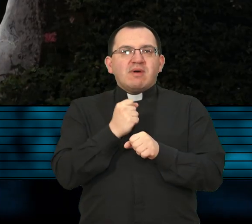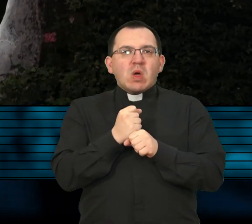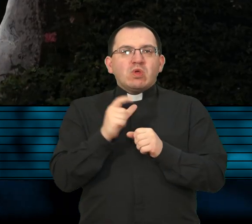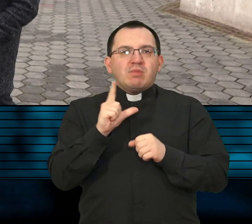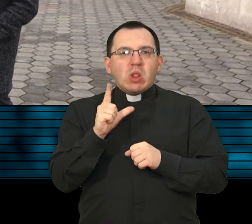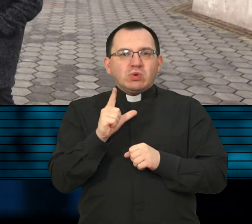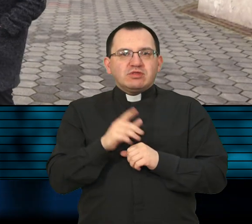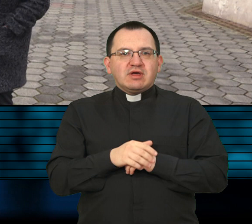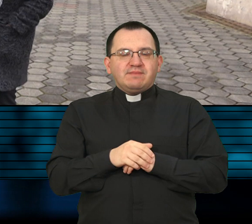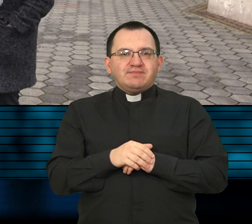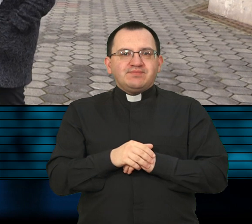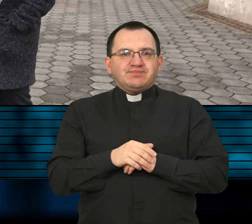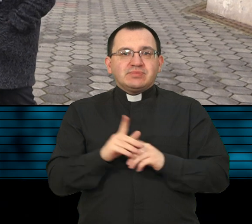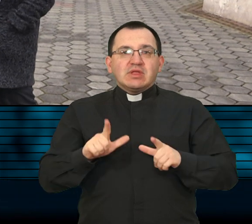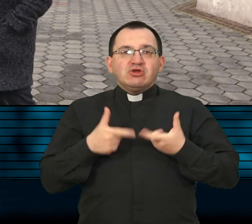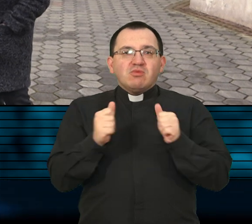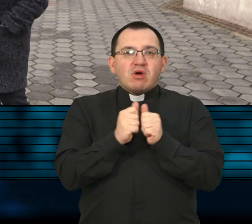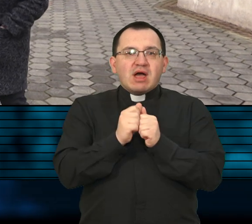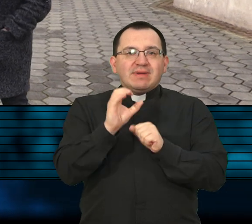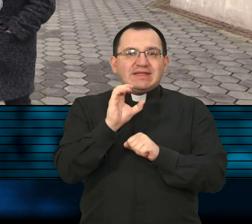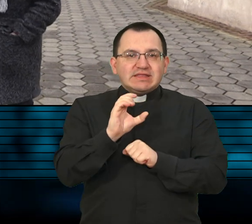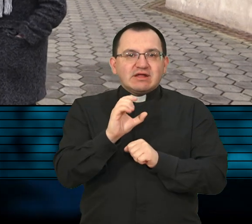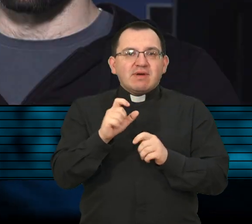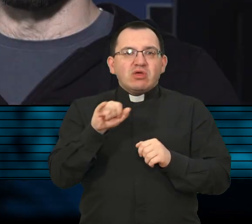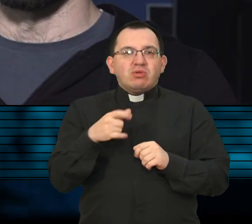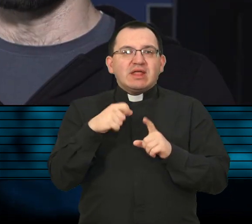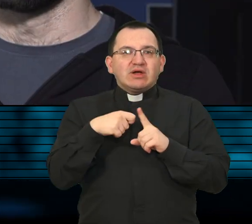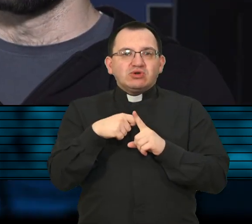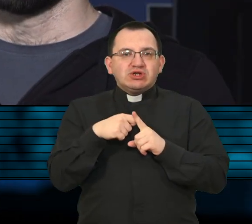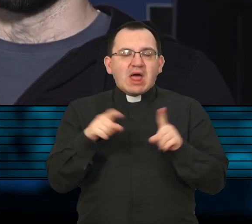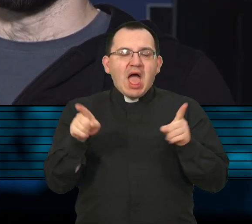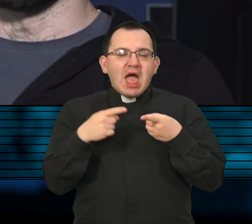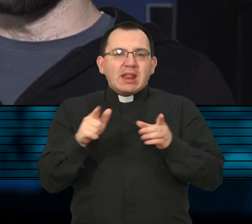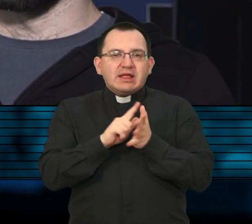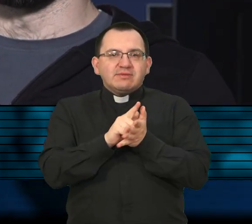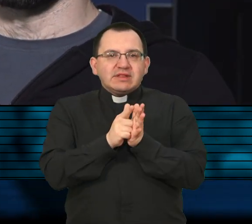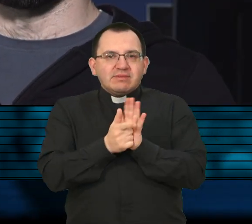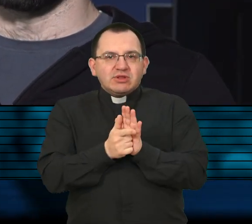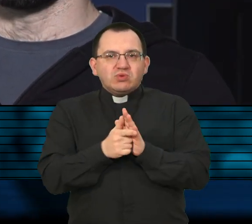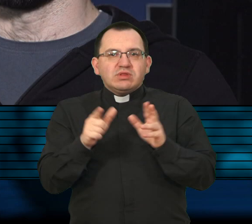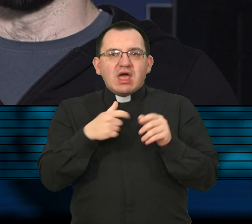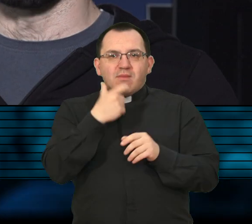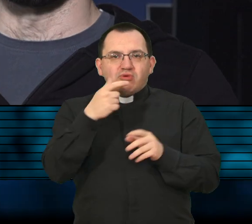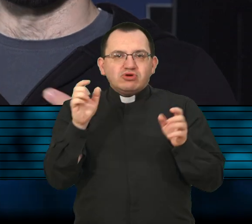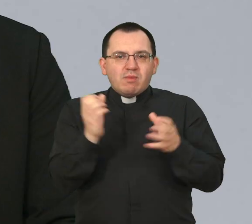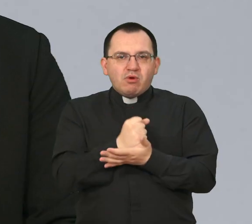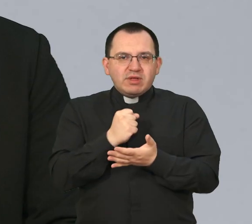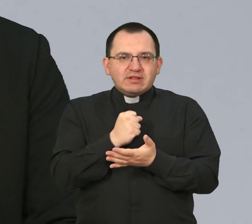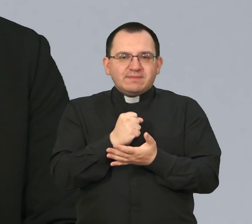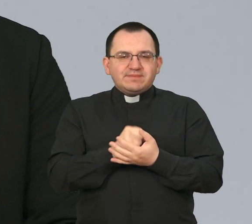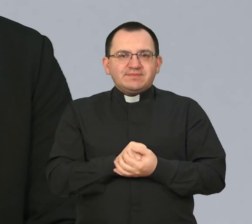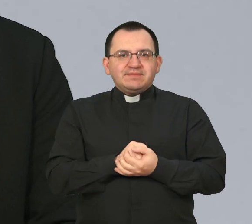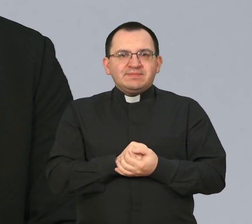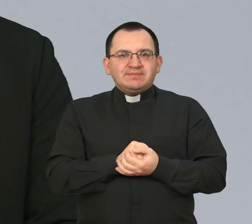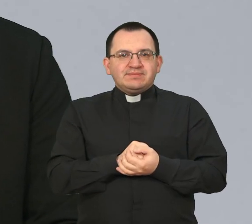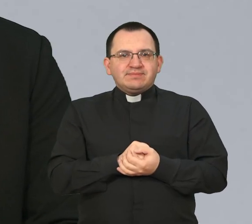kapucina. Živo kamenje crkve. Julijana Kočila. Glazbene minute. Božja pobjeda.